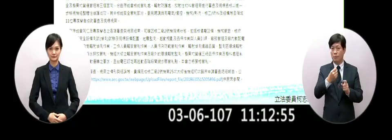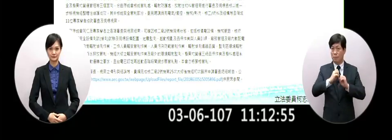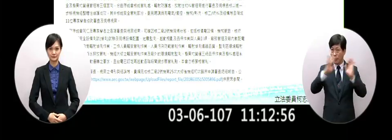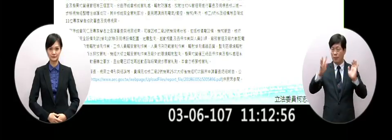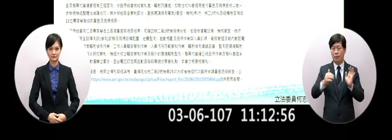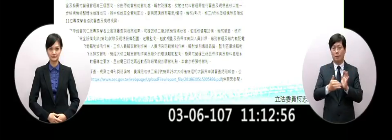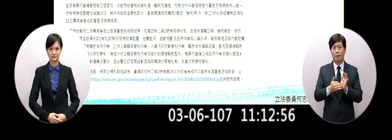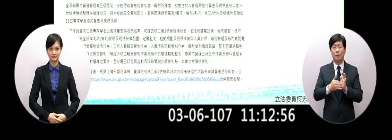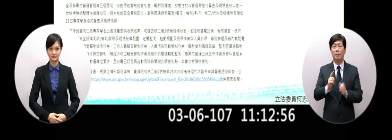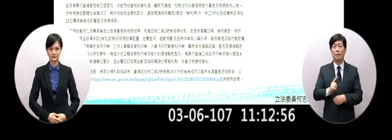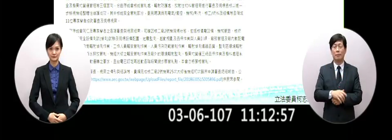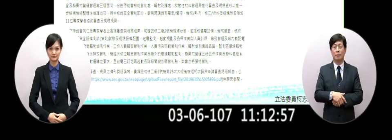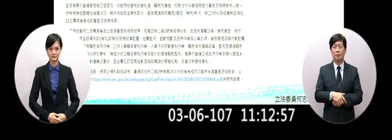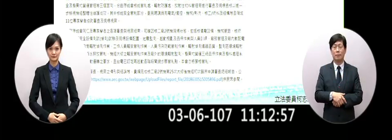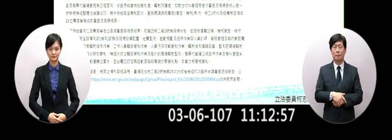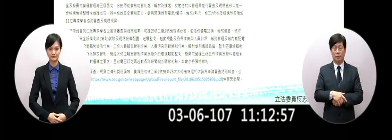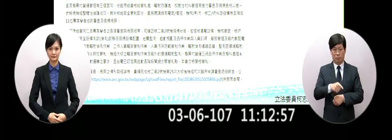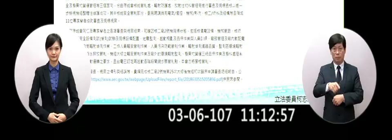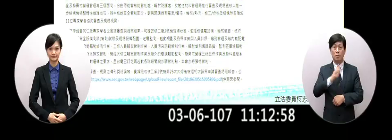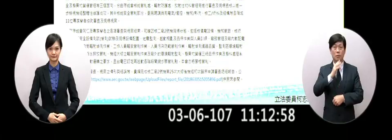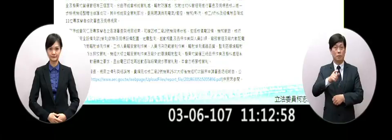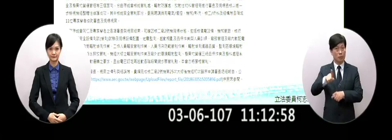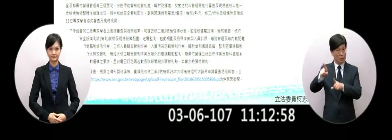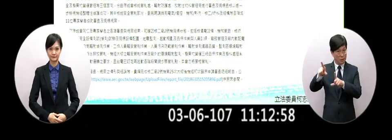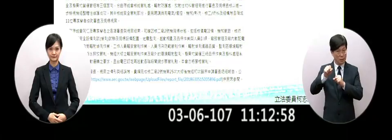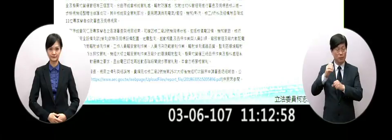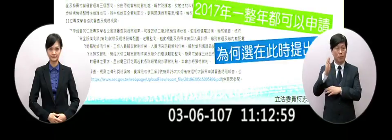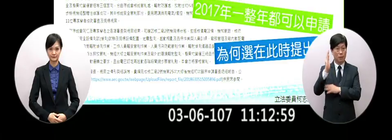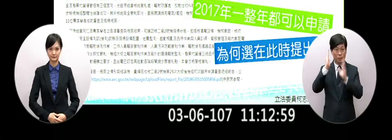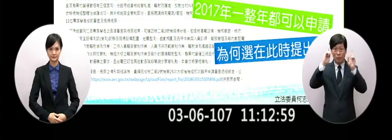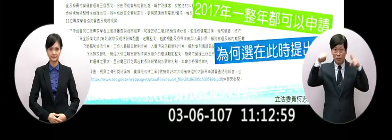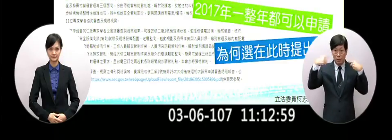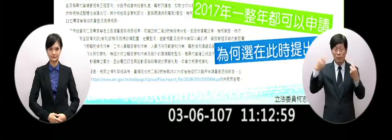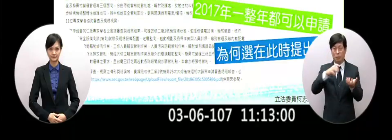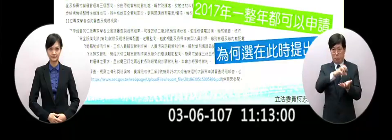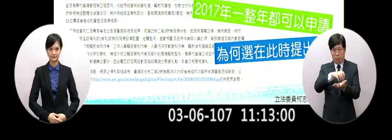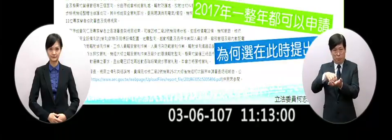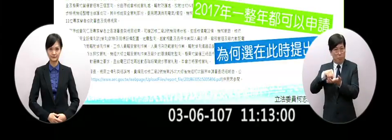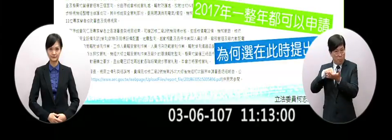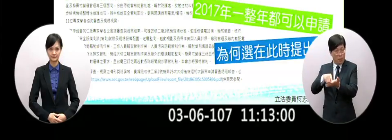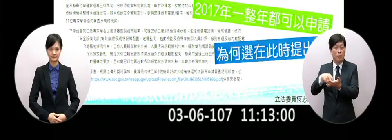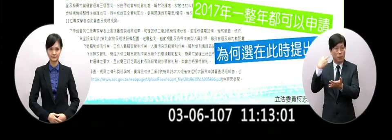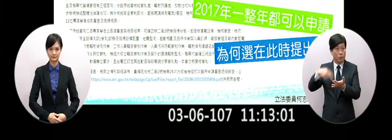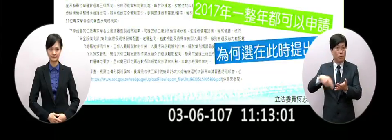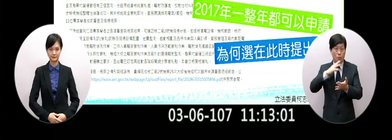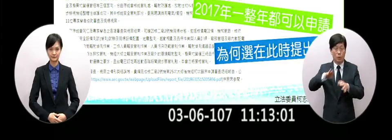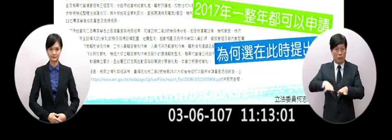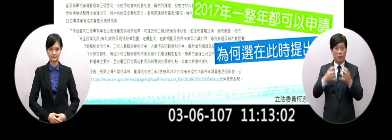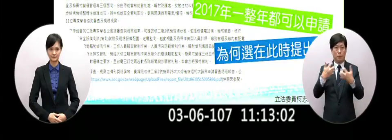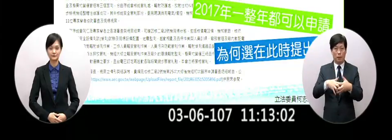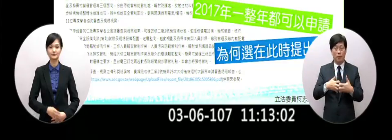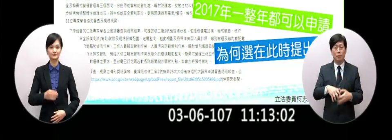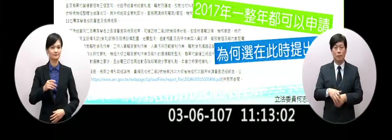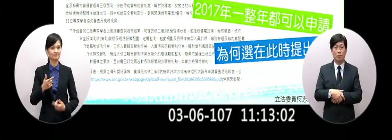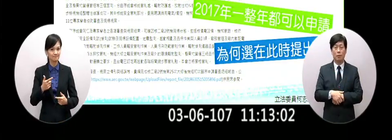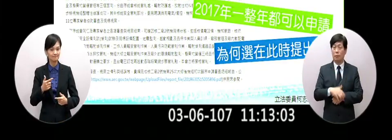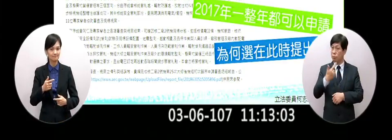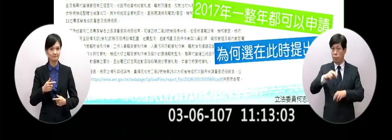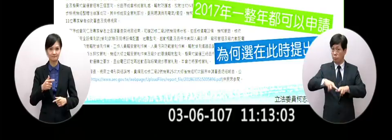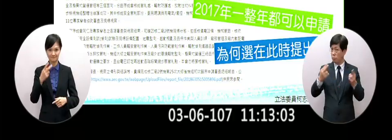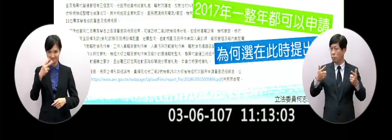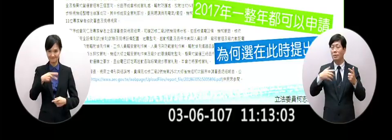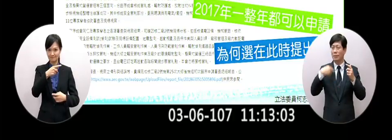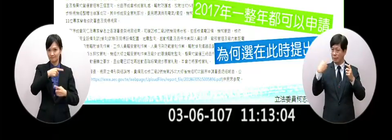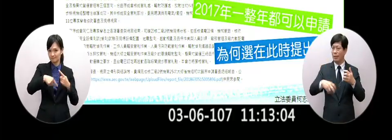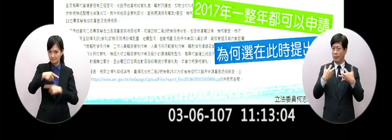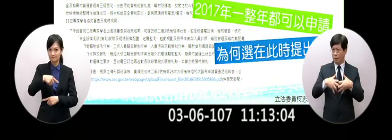来特别提到，这是照一个正常程序来申请重启，对不对？你今天好像不是用重启这样， 不是重启，